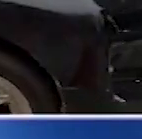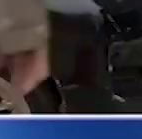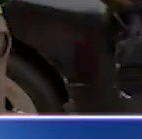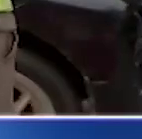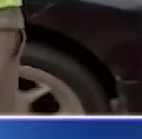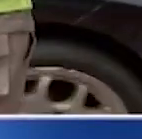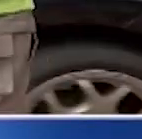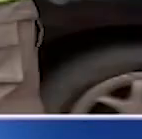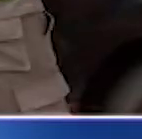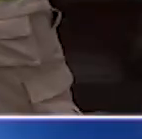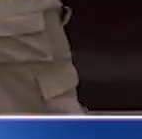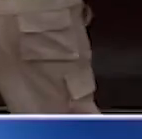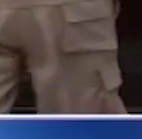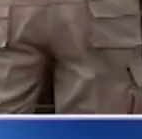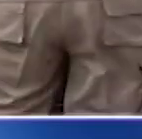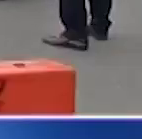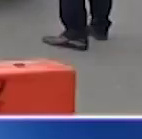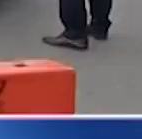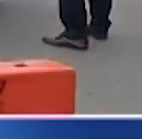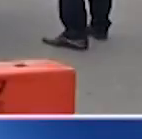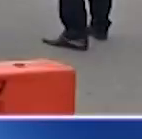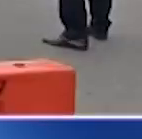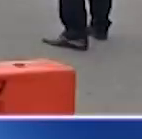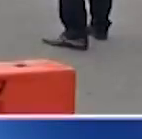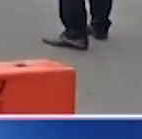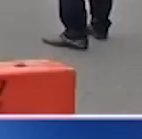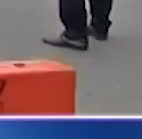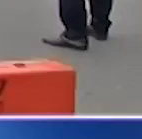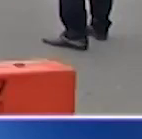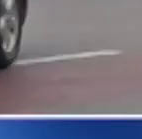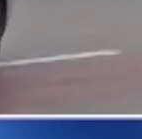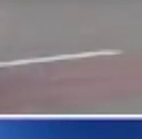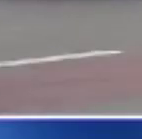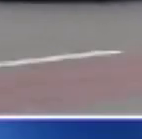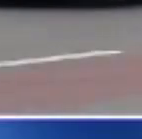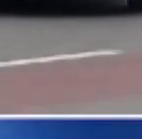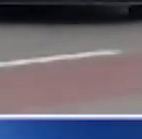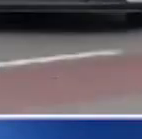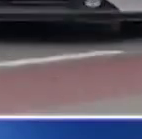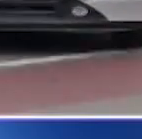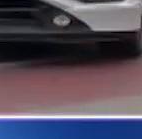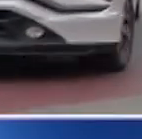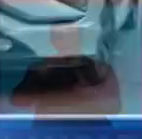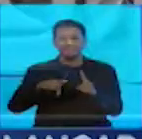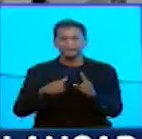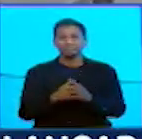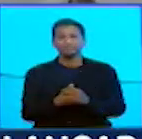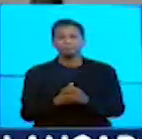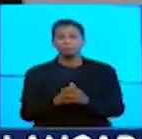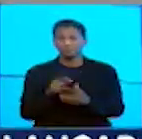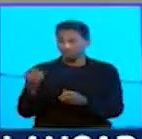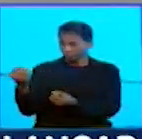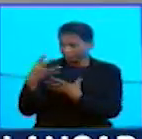melintas dikarenakan pengendara memiliki nomor ganjil sesuai tanggal saat ini. Dan informasi yang sudah saya dapatkan, tadi juga